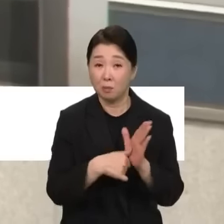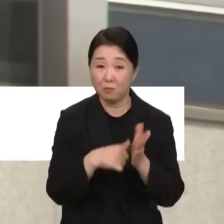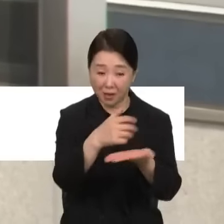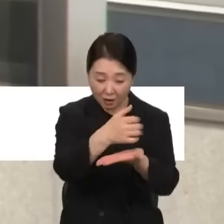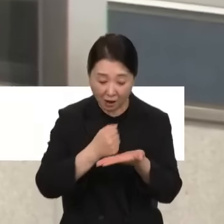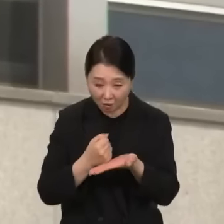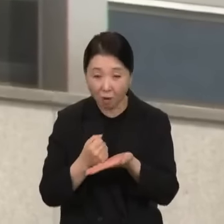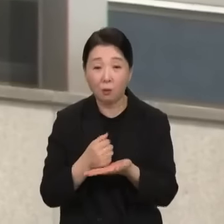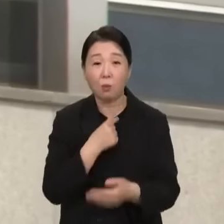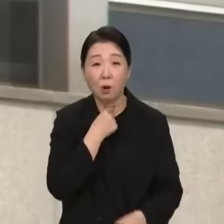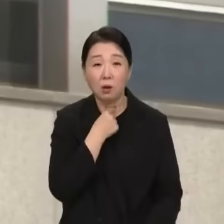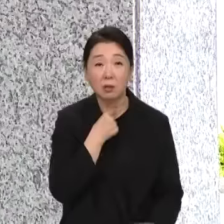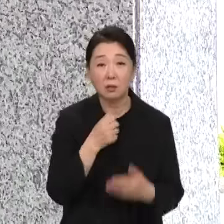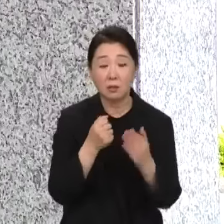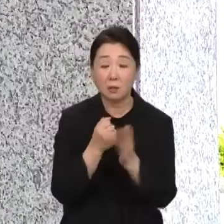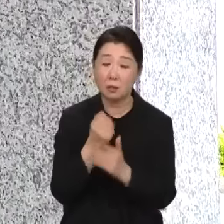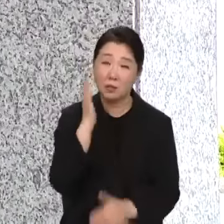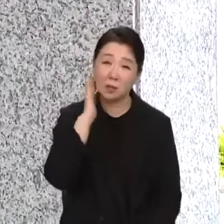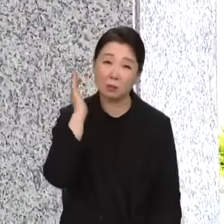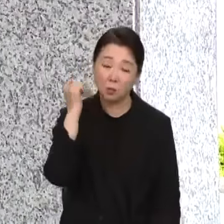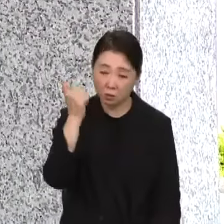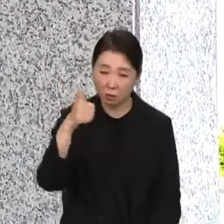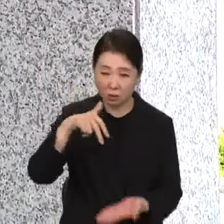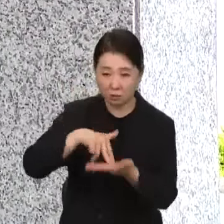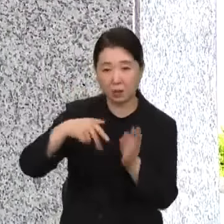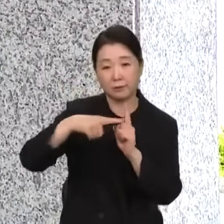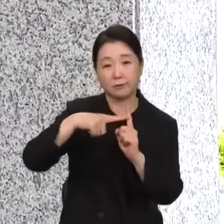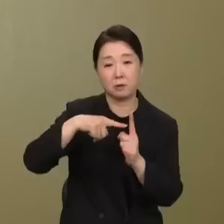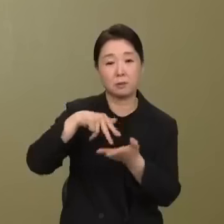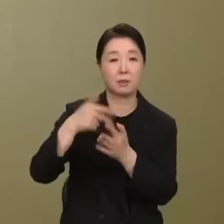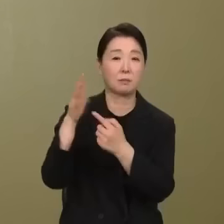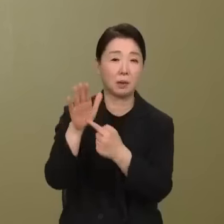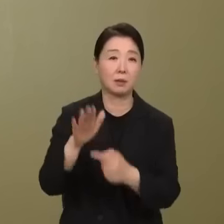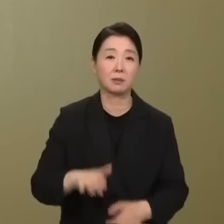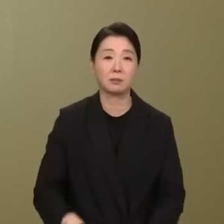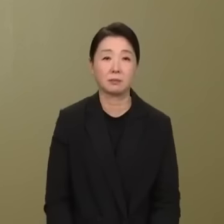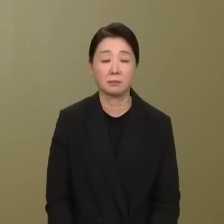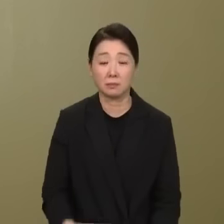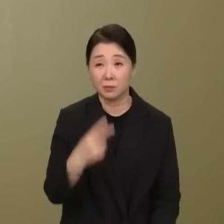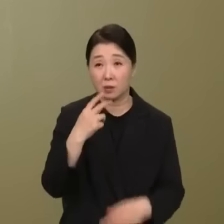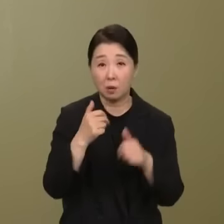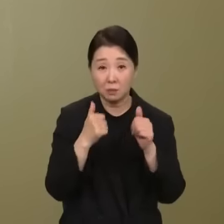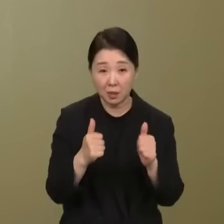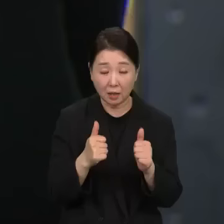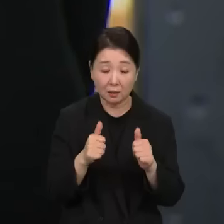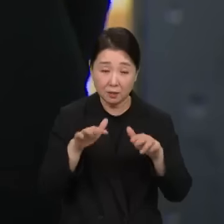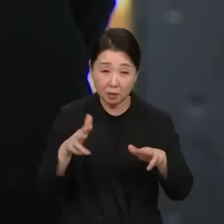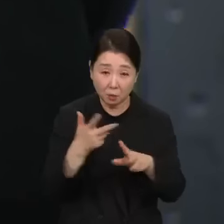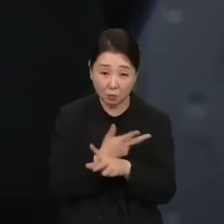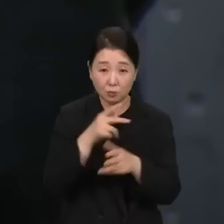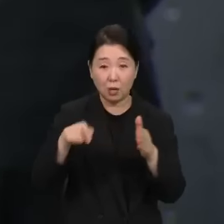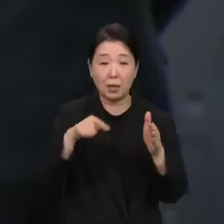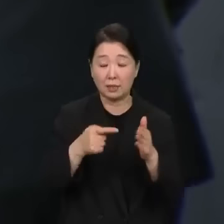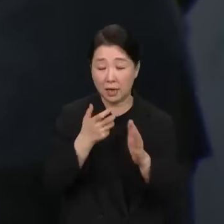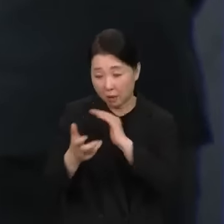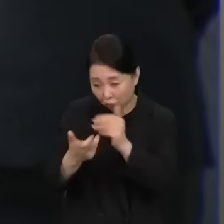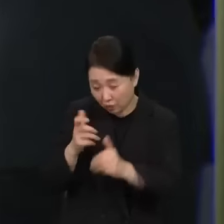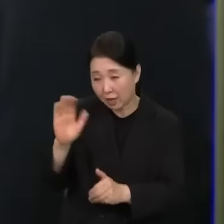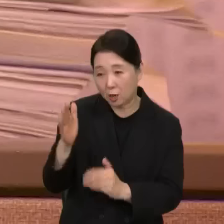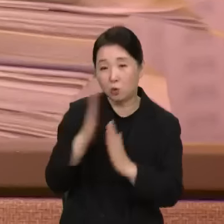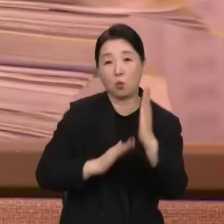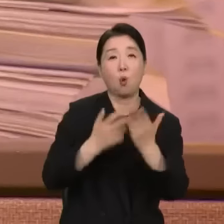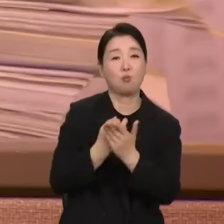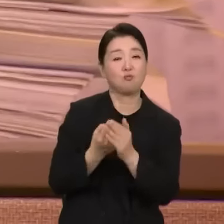가운데 대통령실도 긍정적인 입장을 보인 걸로 알려졌습니다. 검찰은 이르면 이번 주 안에 압수수색이 아닌 공문을